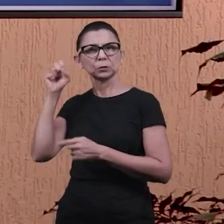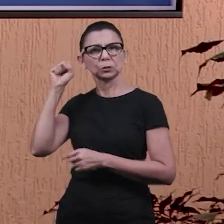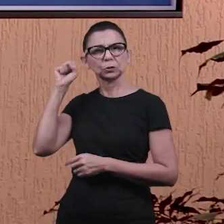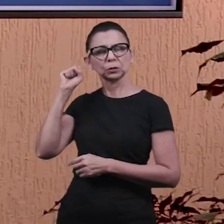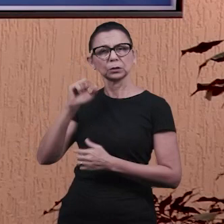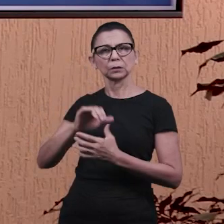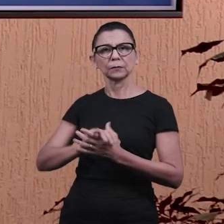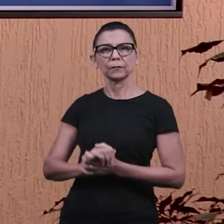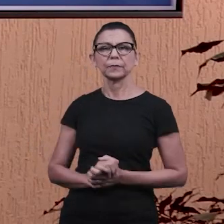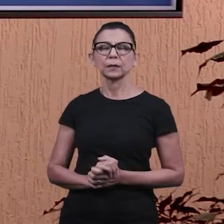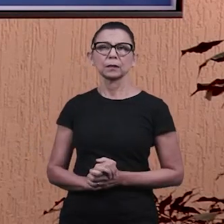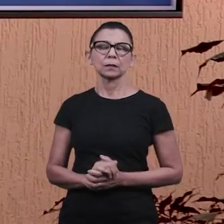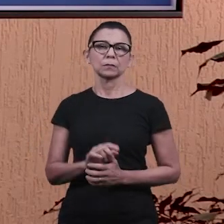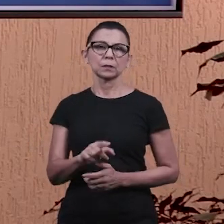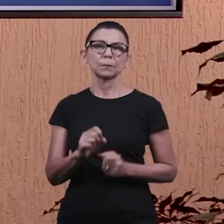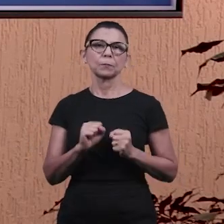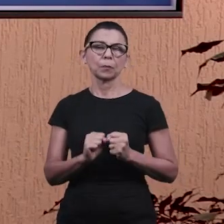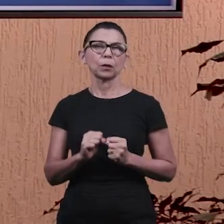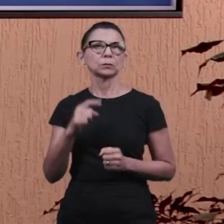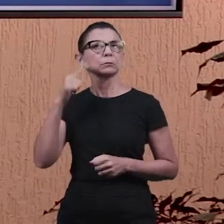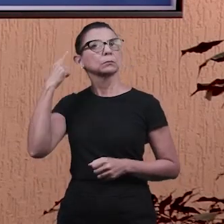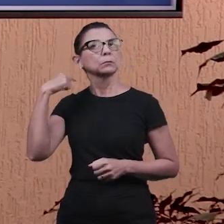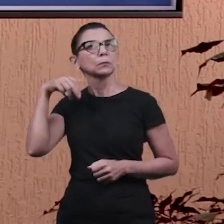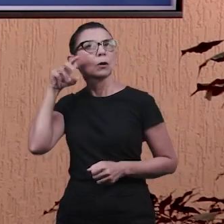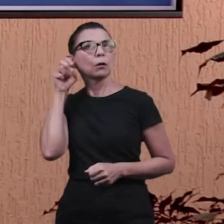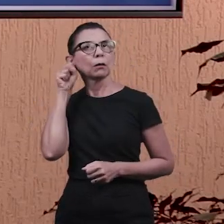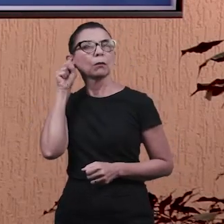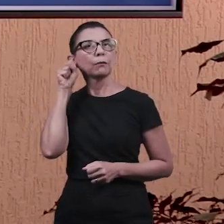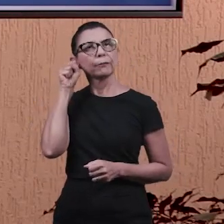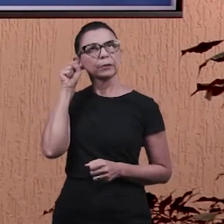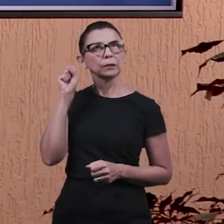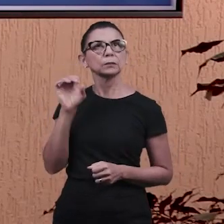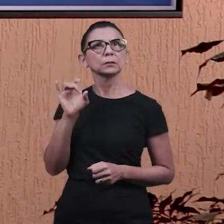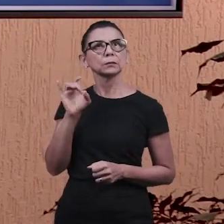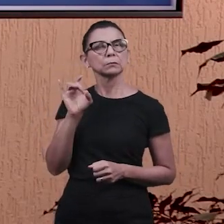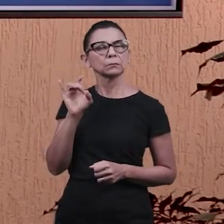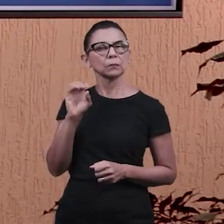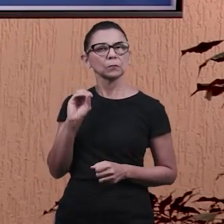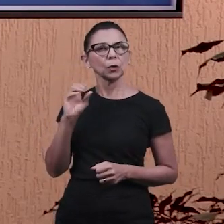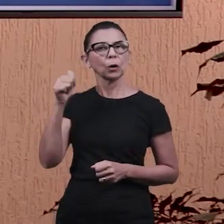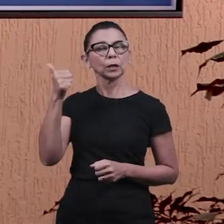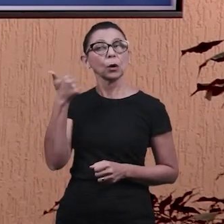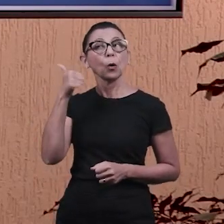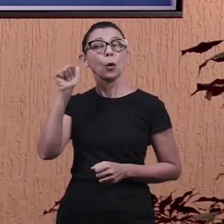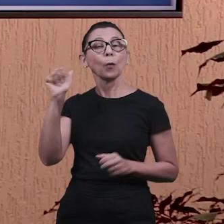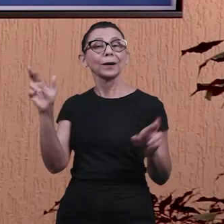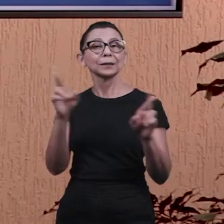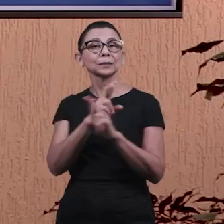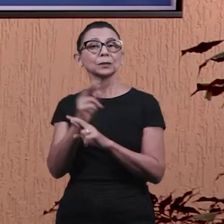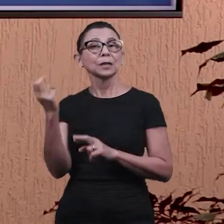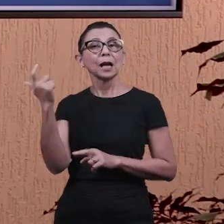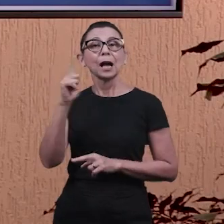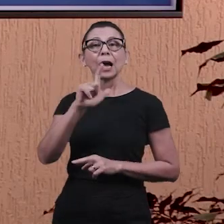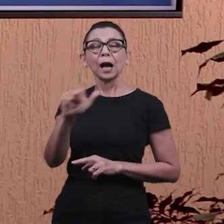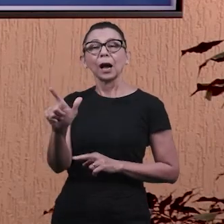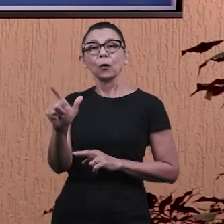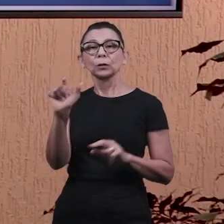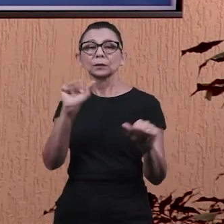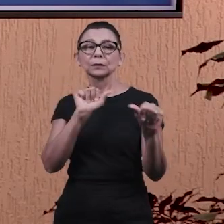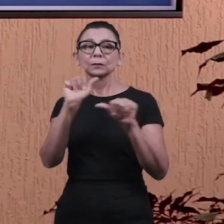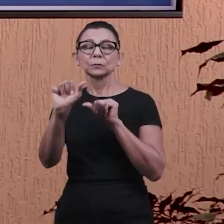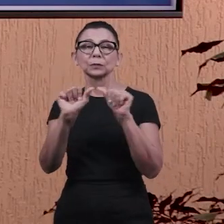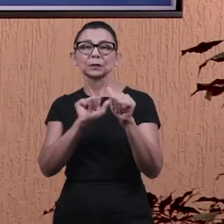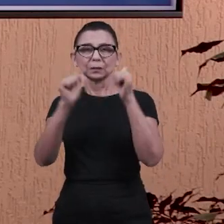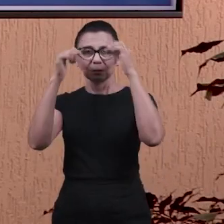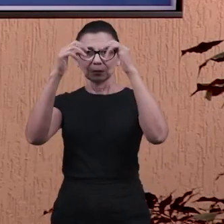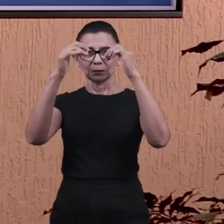comorbidités. Donc, vous pouvez avoir le problème de processus d'audition, mais cela peut être associé à d'autres problèmes.